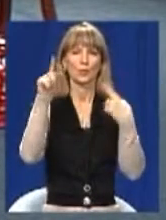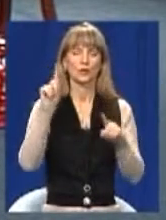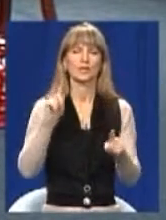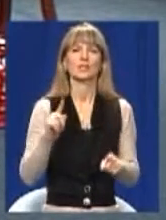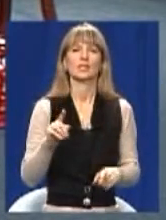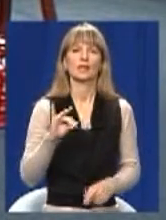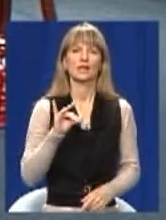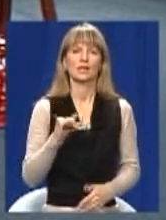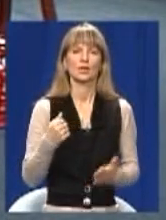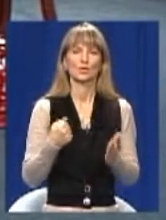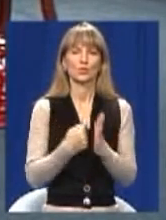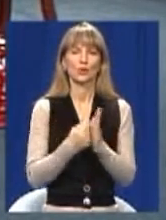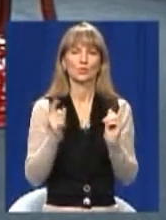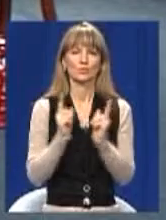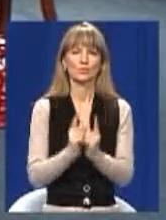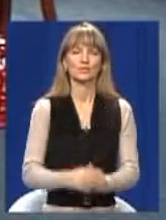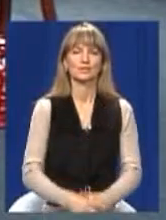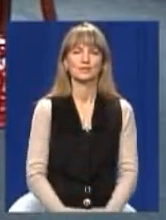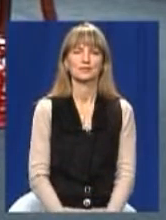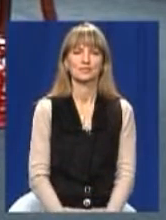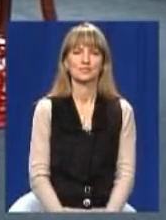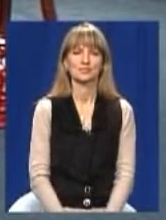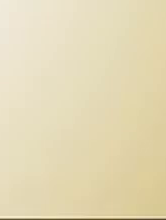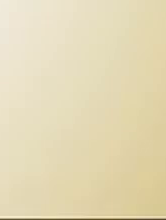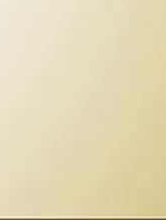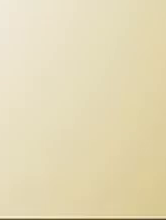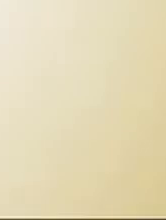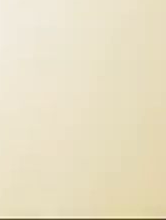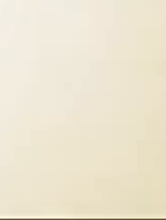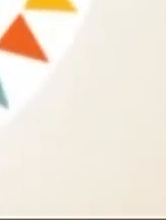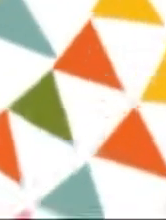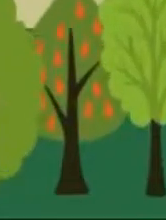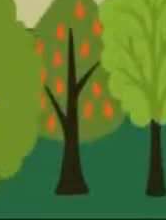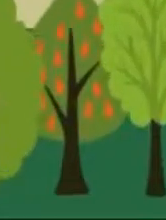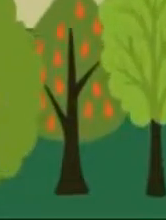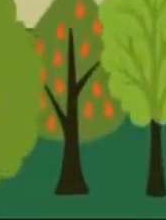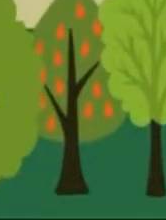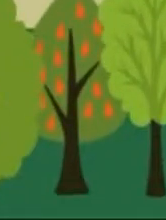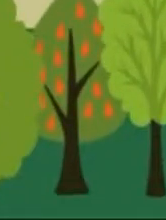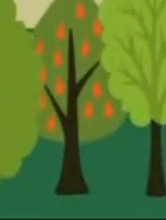мультик від нас і до зустрічі. До побачення.